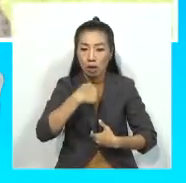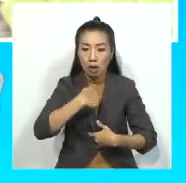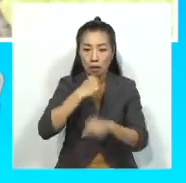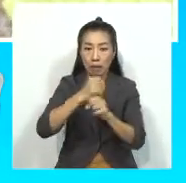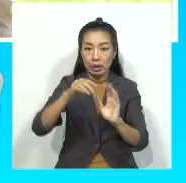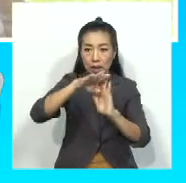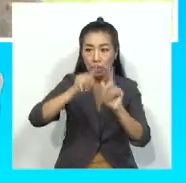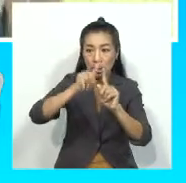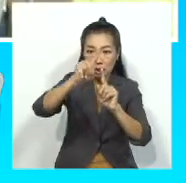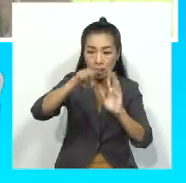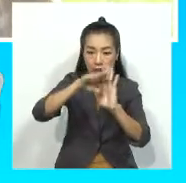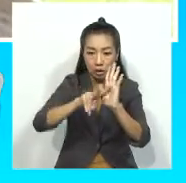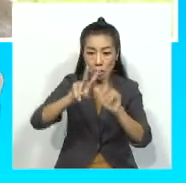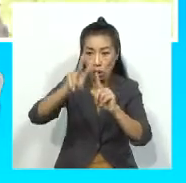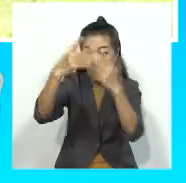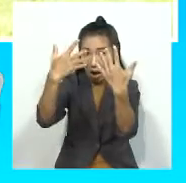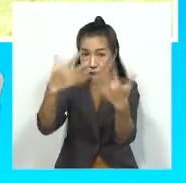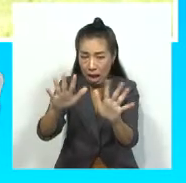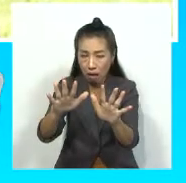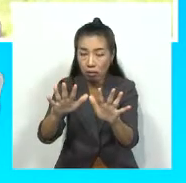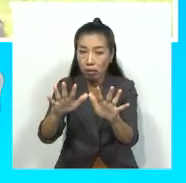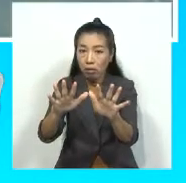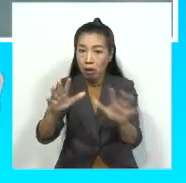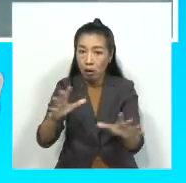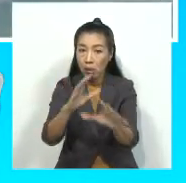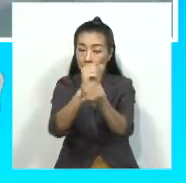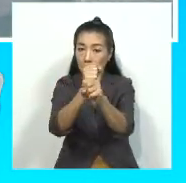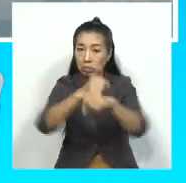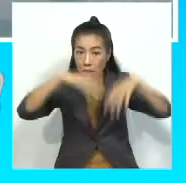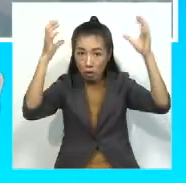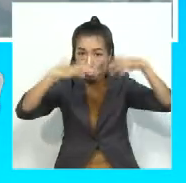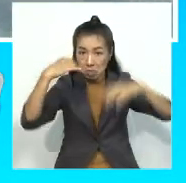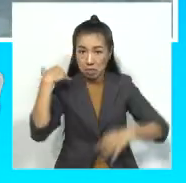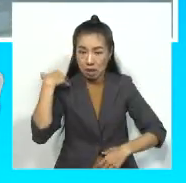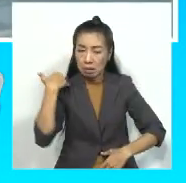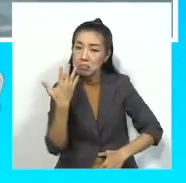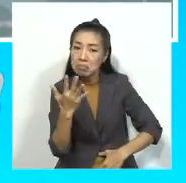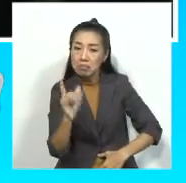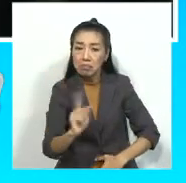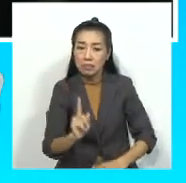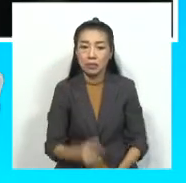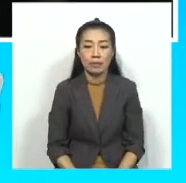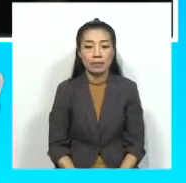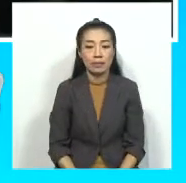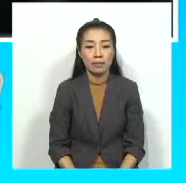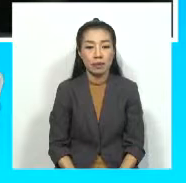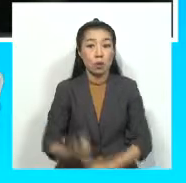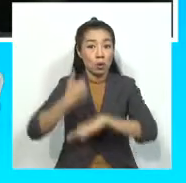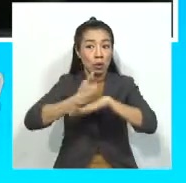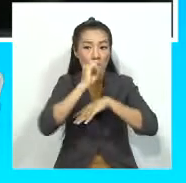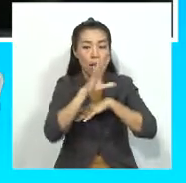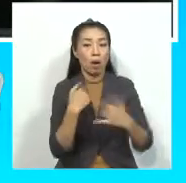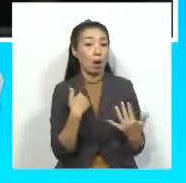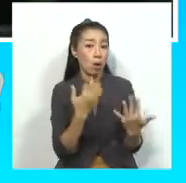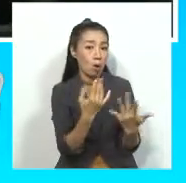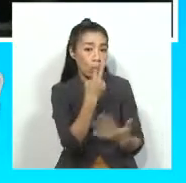ราทำขั้นตอนที่1ขั้นตอนที่2เสร็จเรียบร้อยแล้วเนี่ยค่ะผลที่ได้น่าจะออกมาเป็นยังไงอะคะ ตรงนี้ต้องร